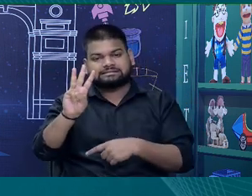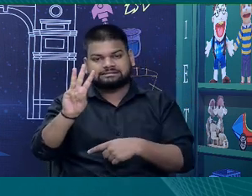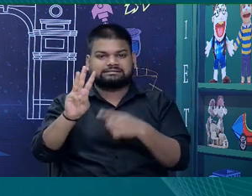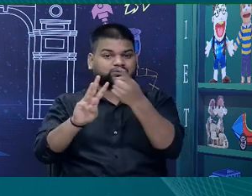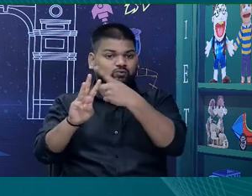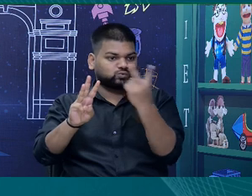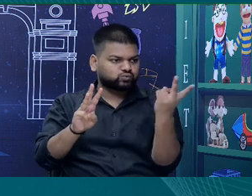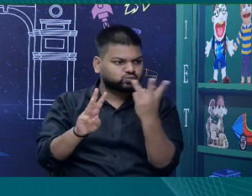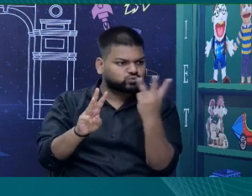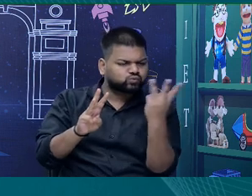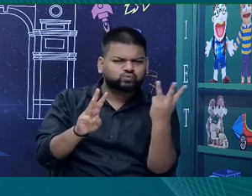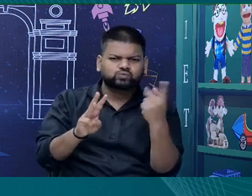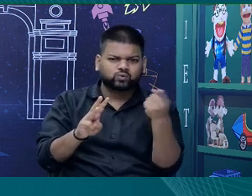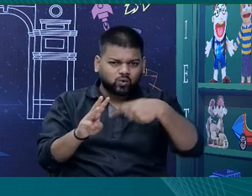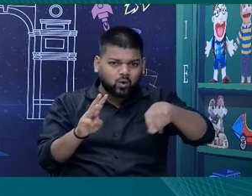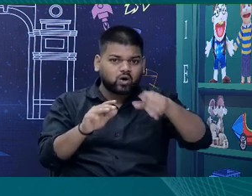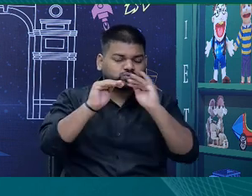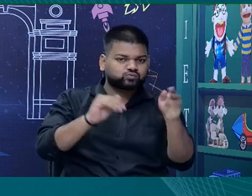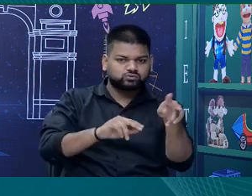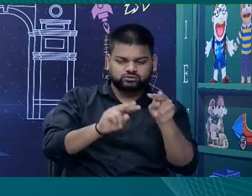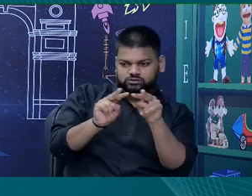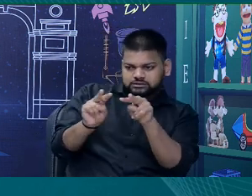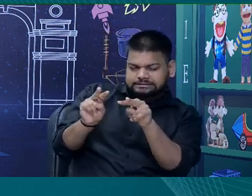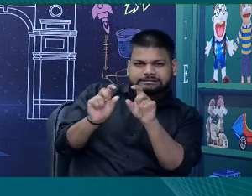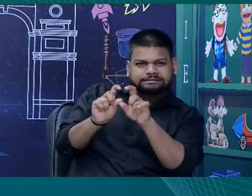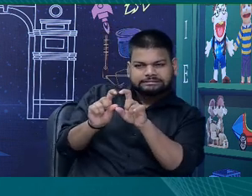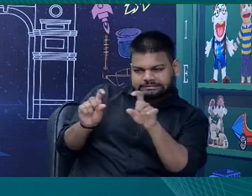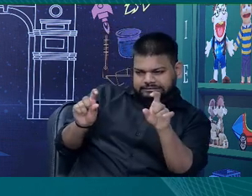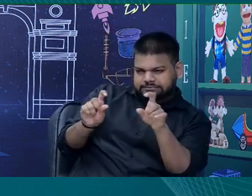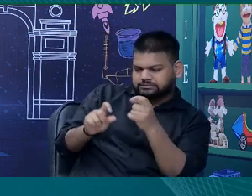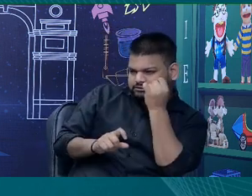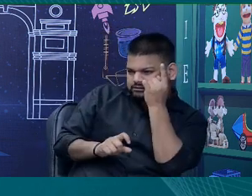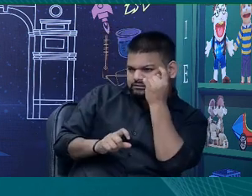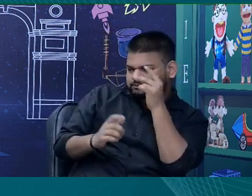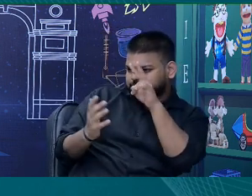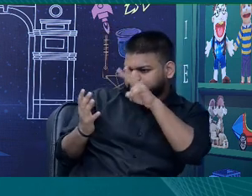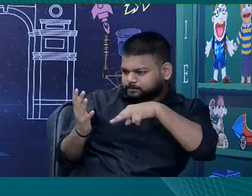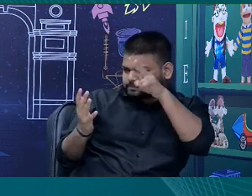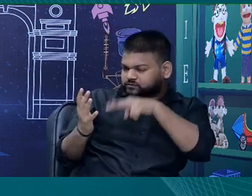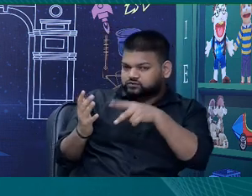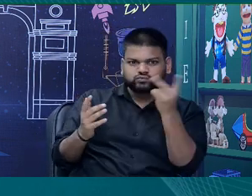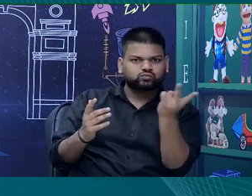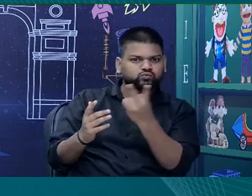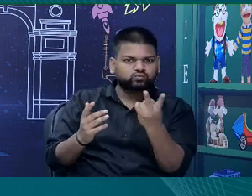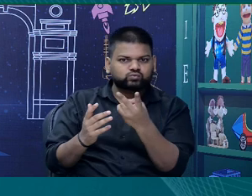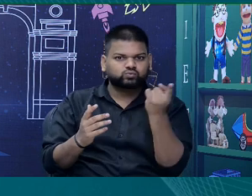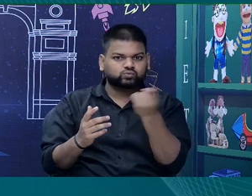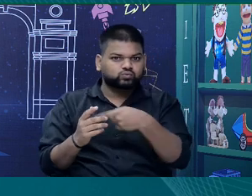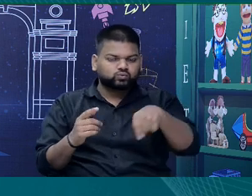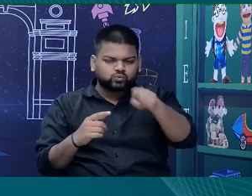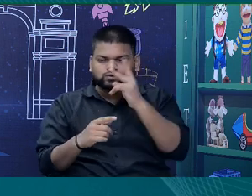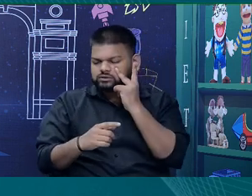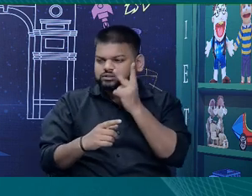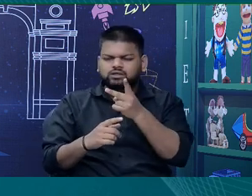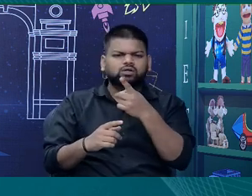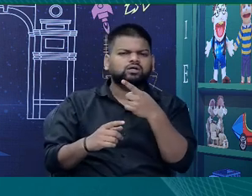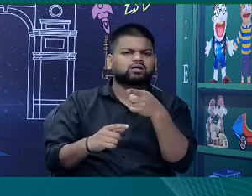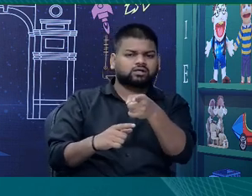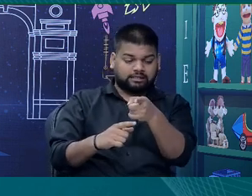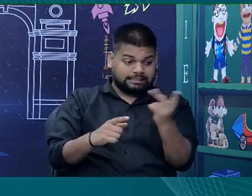बहुत केयरफुल स्टडी करना है और हमें बताना है की कौन सा एक्सप्रेशन आपको लगता है अलजेब्राइक एक्सप्रेशन है